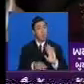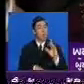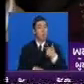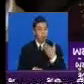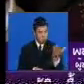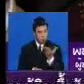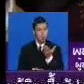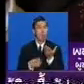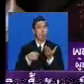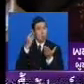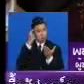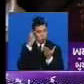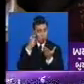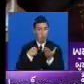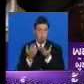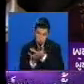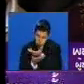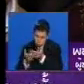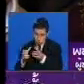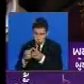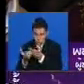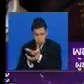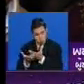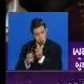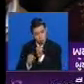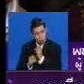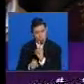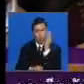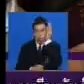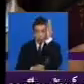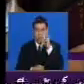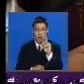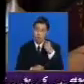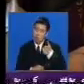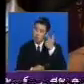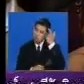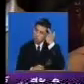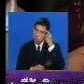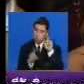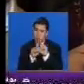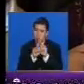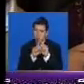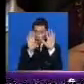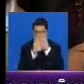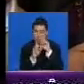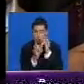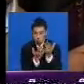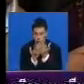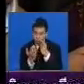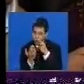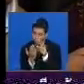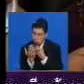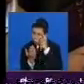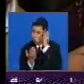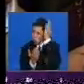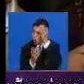ราบแล้วเรามาปรึกษาหรือว่าทำอย่างไรต่อไปมันก็ได้เป็นอาจจะเป็นตำราที่ทำให้เราต้องไปศึกษาว่าต่อไปนี่ควรทำอย่าง